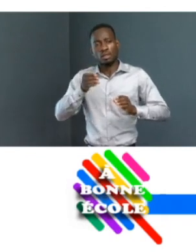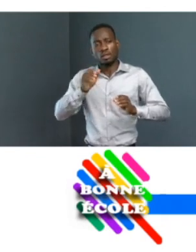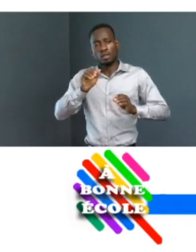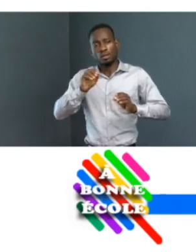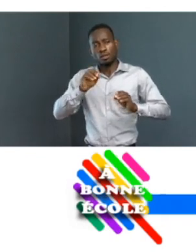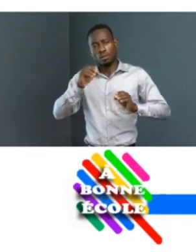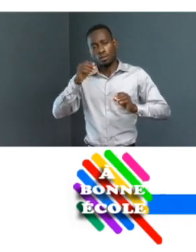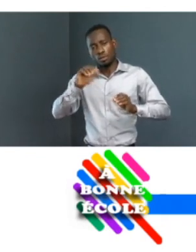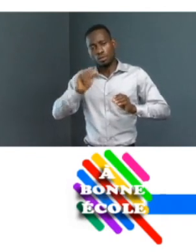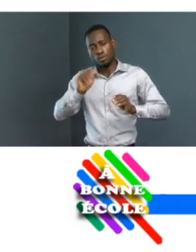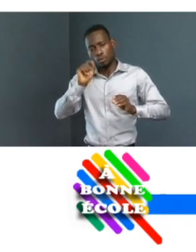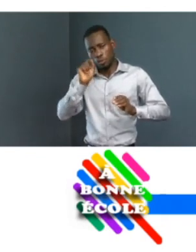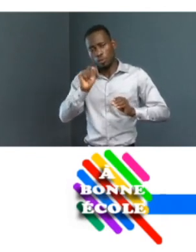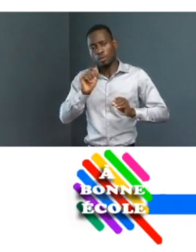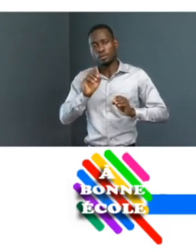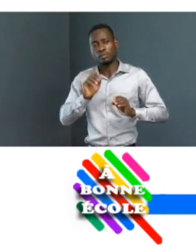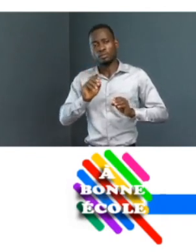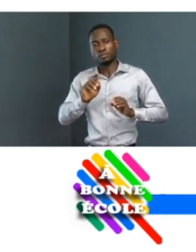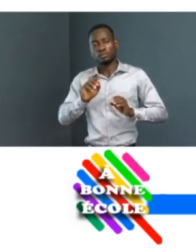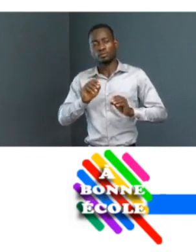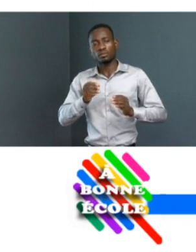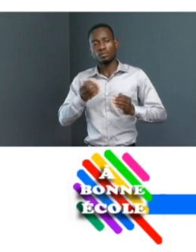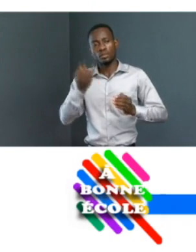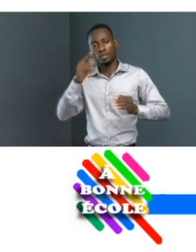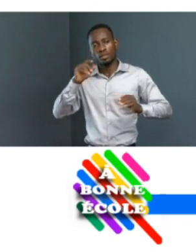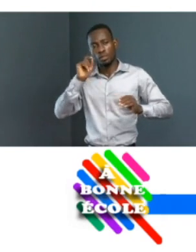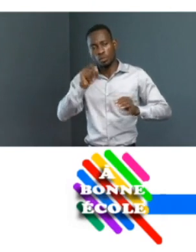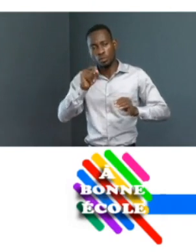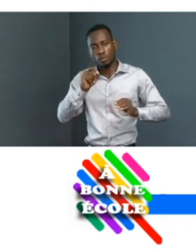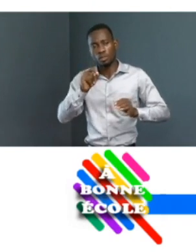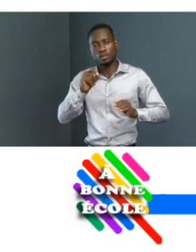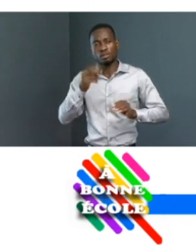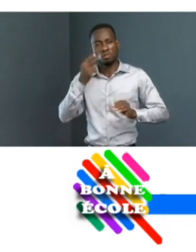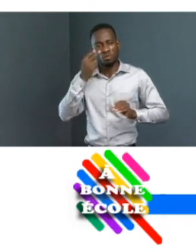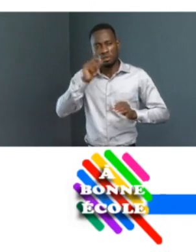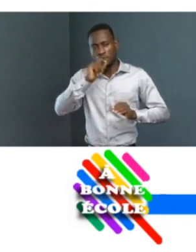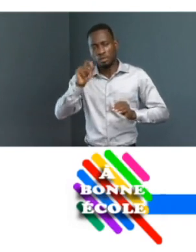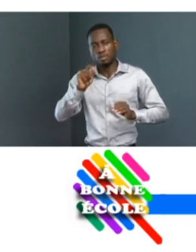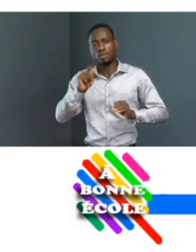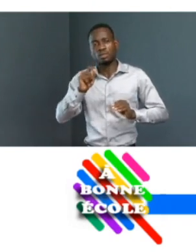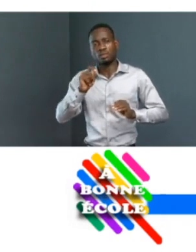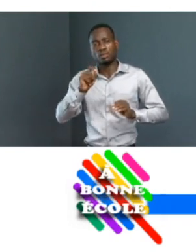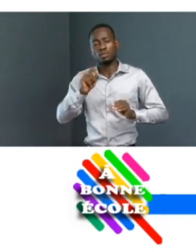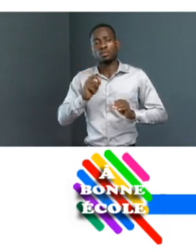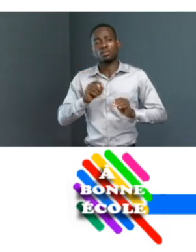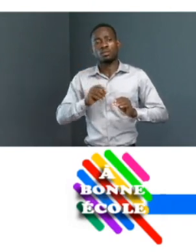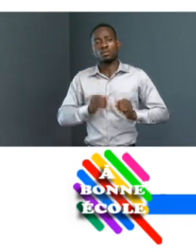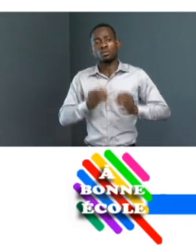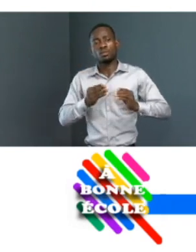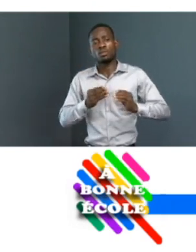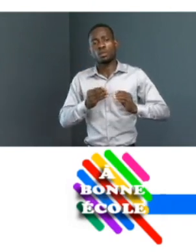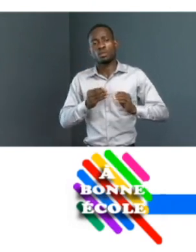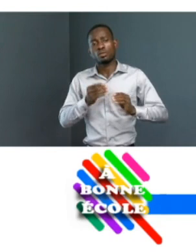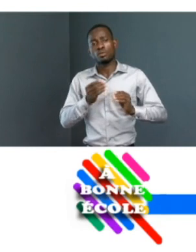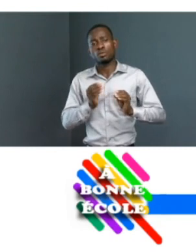d'un point. Donc c'est un défaut de la vision provoqué par une courbure irrégulière de la